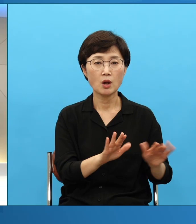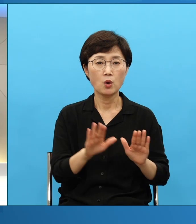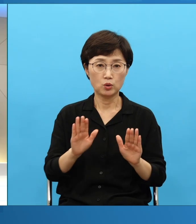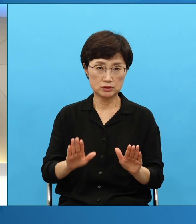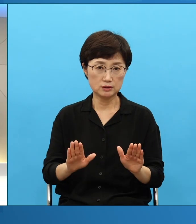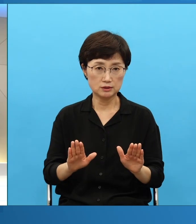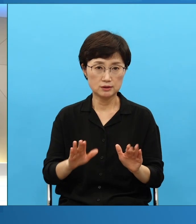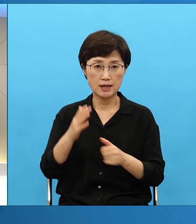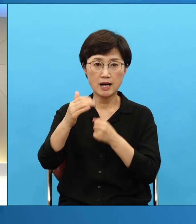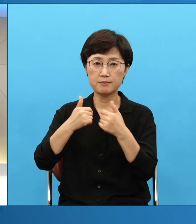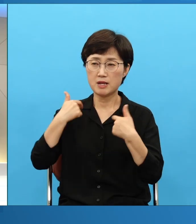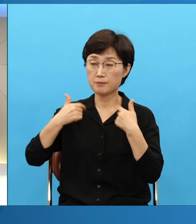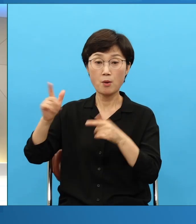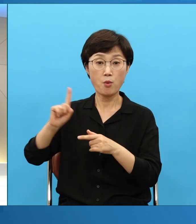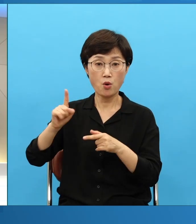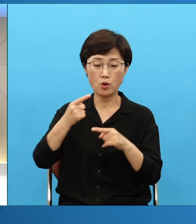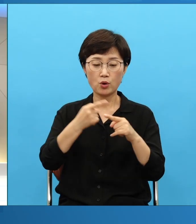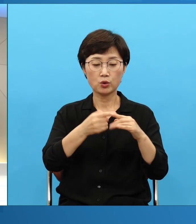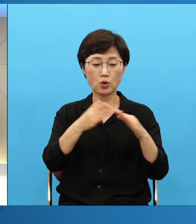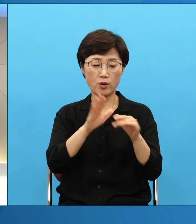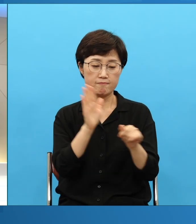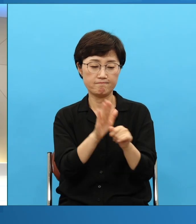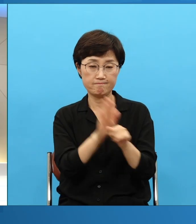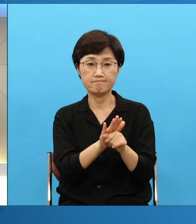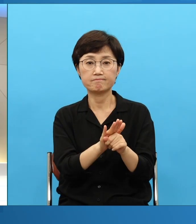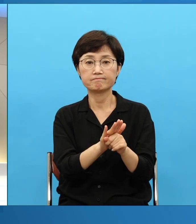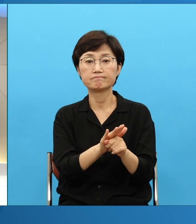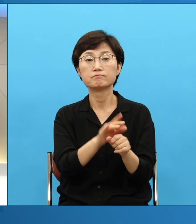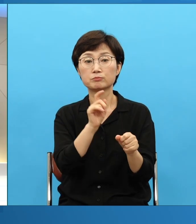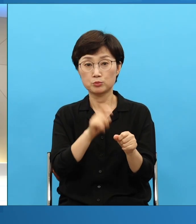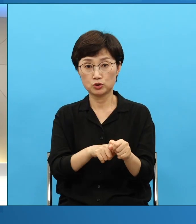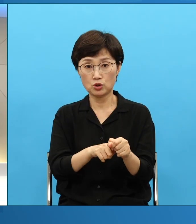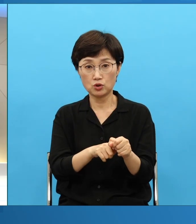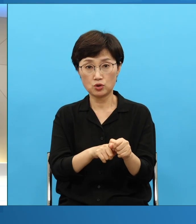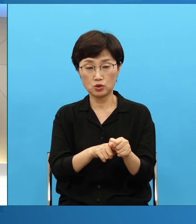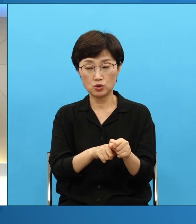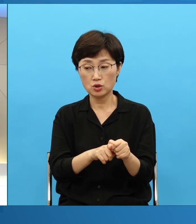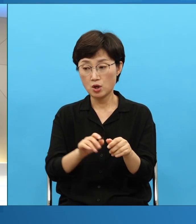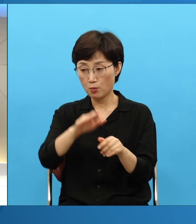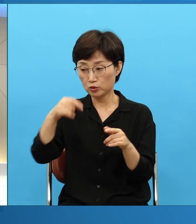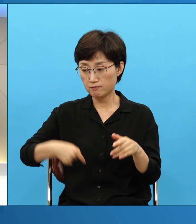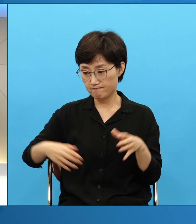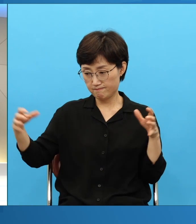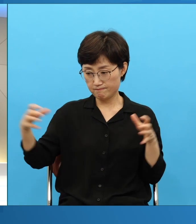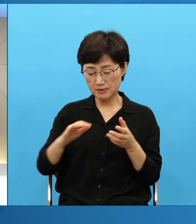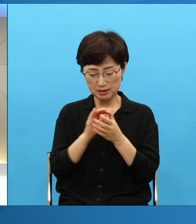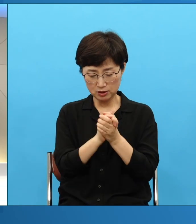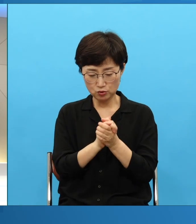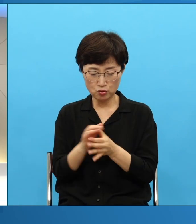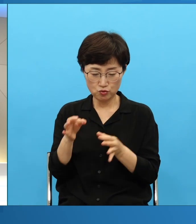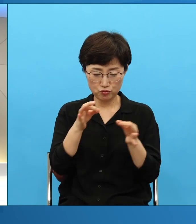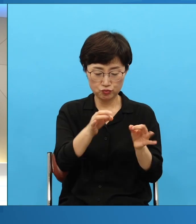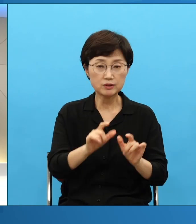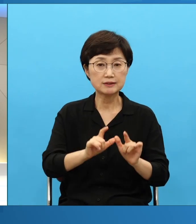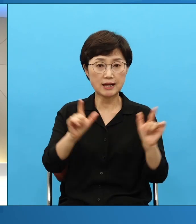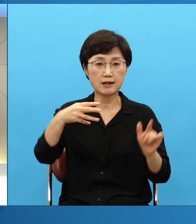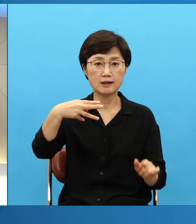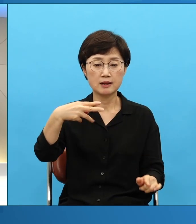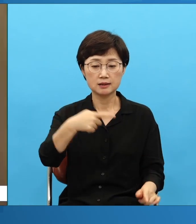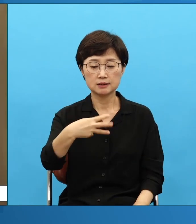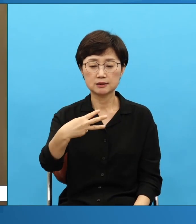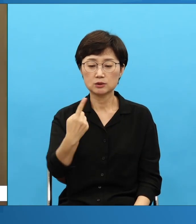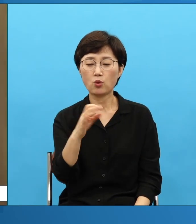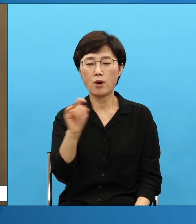오늘은 하나님이 기뻐하시는 교회 개척을 위해 모든 교회와 성도가 함께 기도하고 헌금하는 드로아